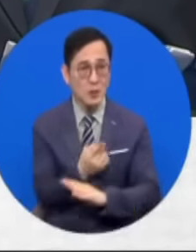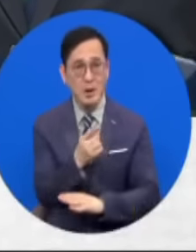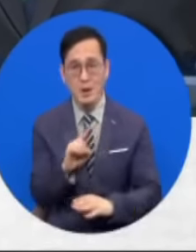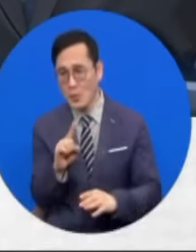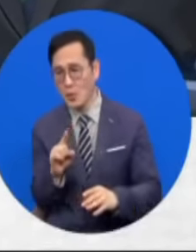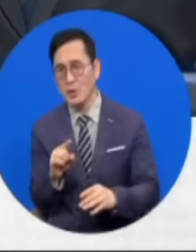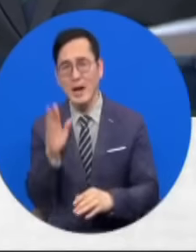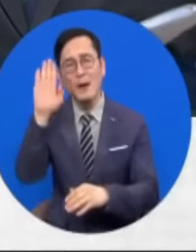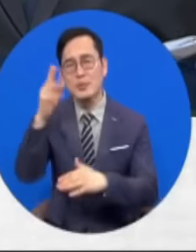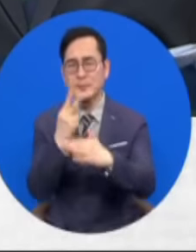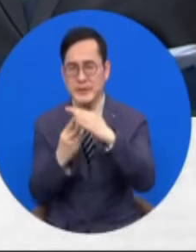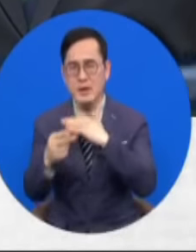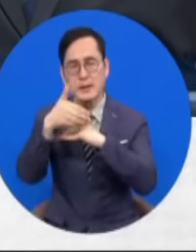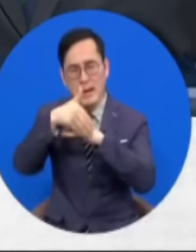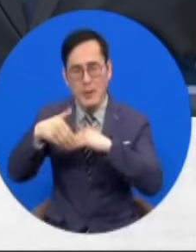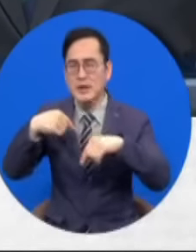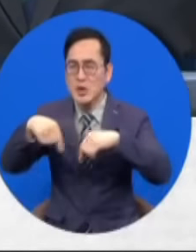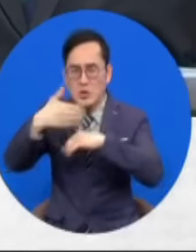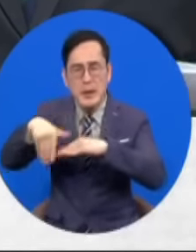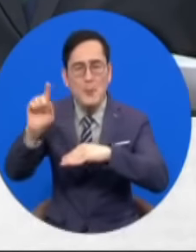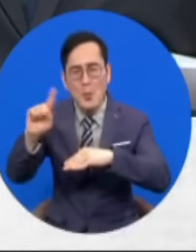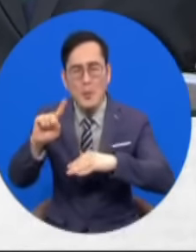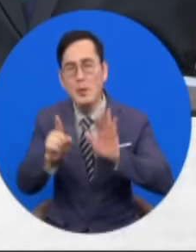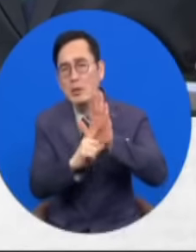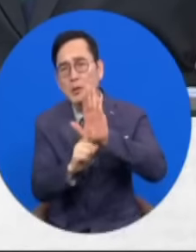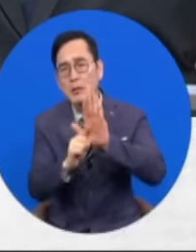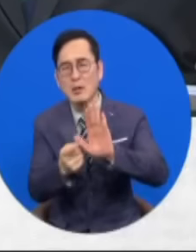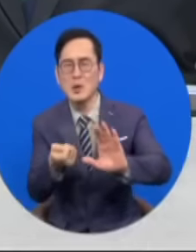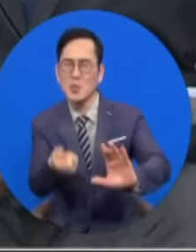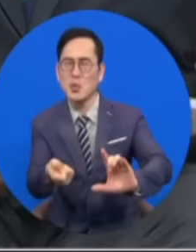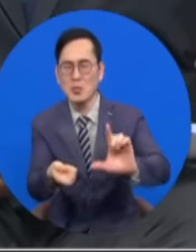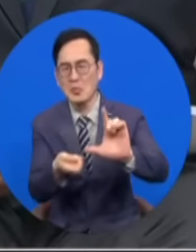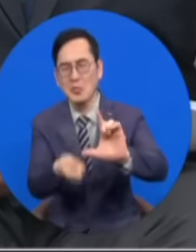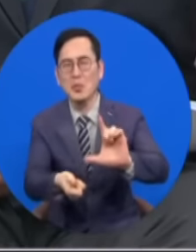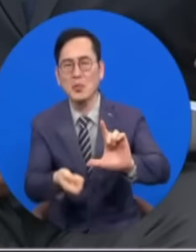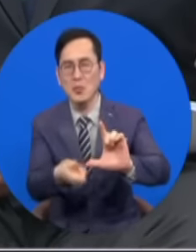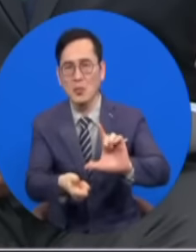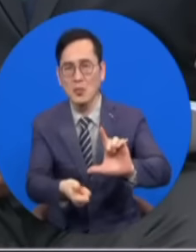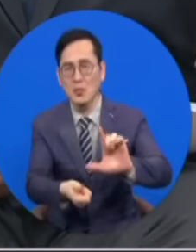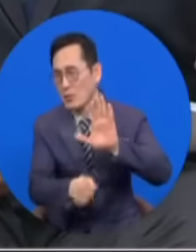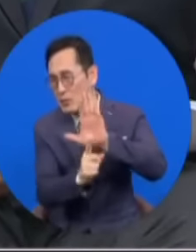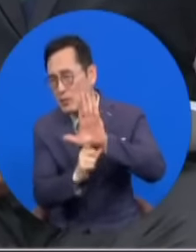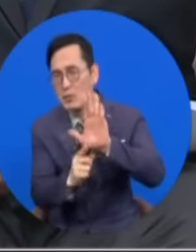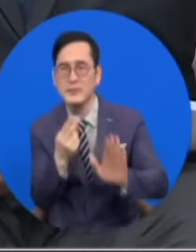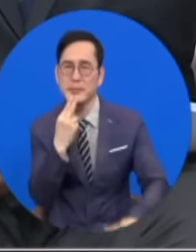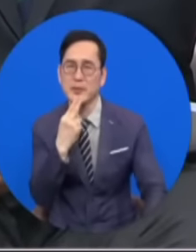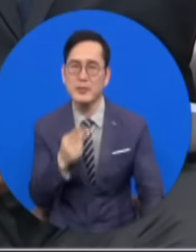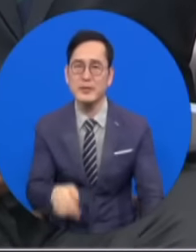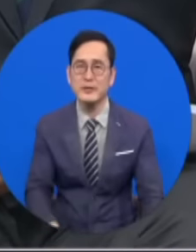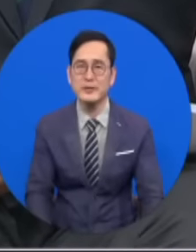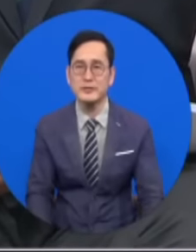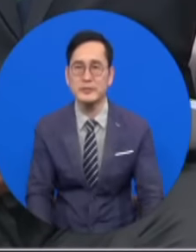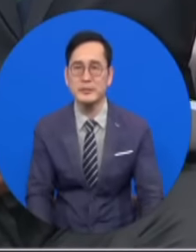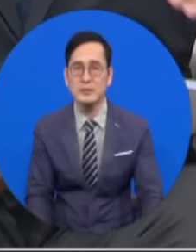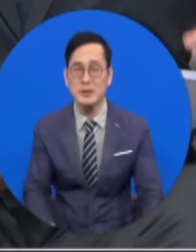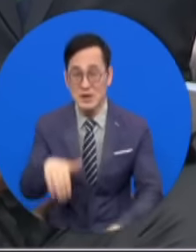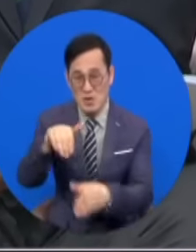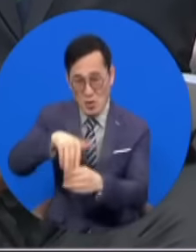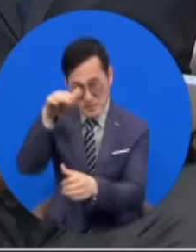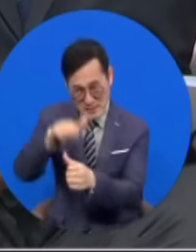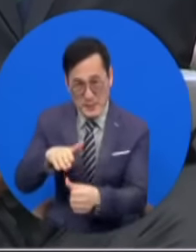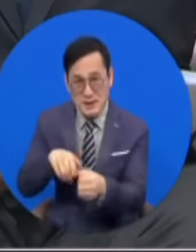95분 다 그냥 윤성열 대통령과 누가 친한가 누가 신뢰관계가 있는가 지금 국민의힘의 문제 총선의 참패 문제 과연